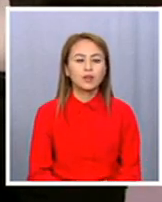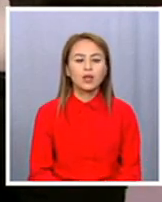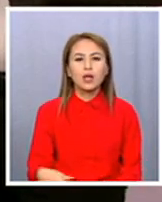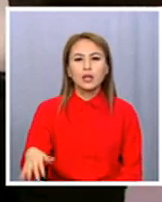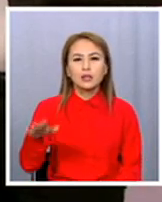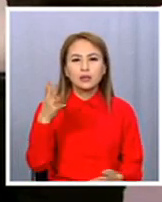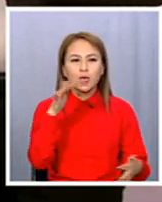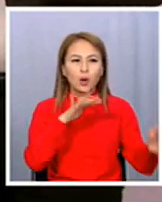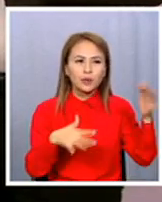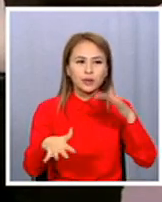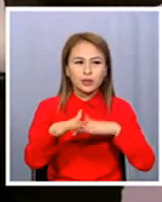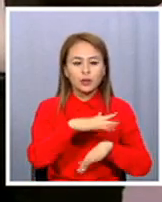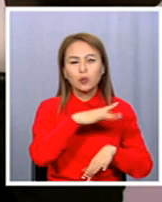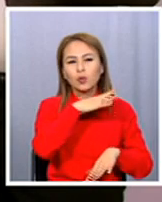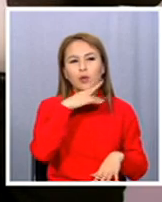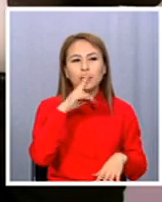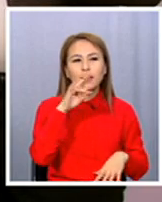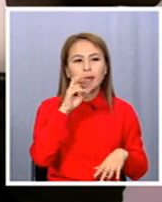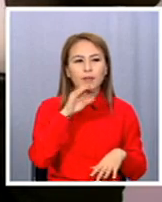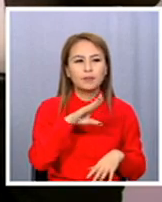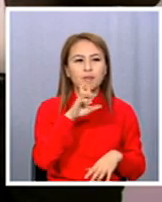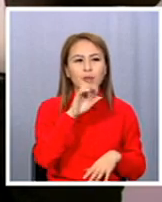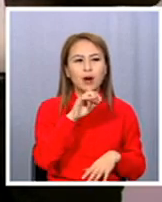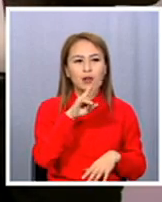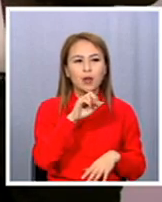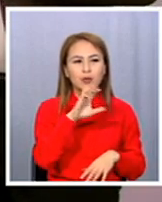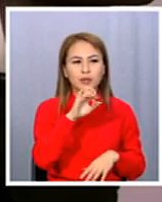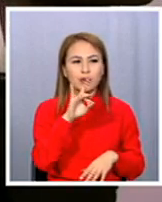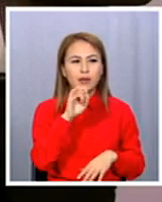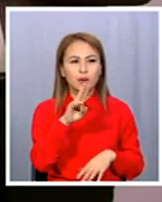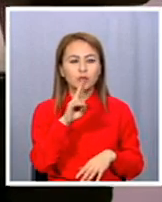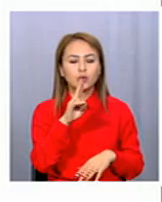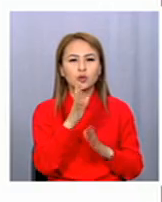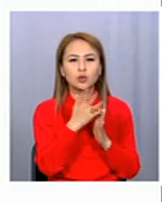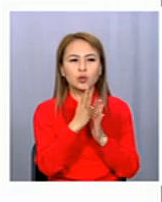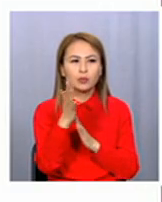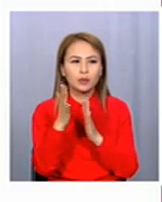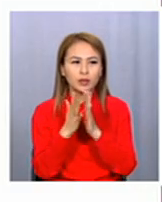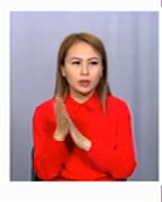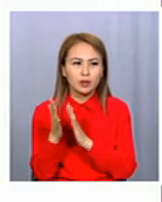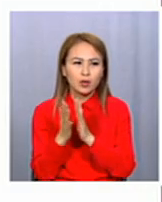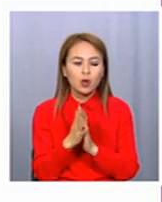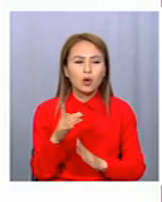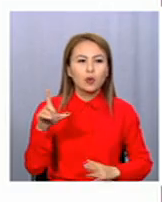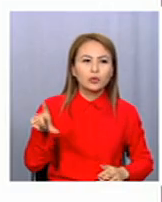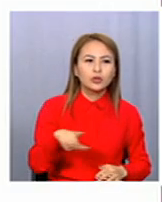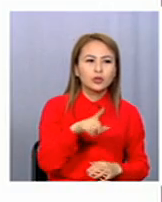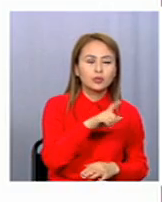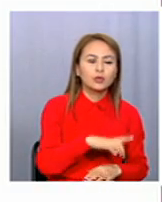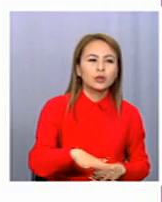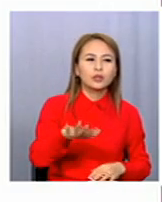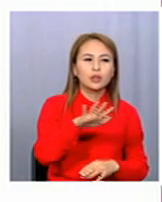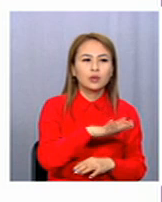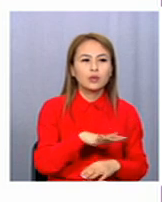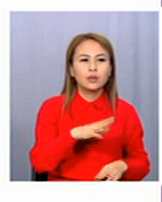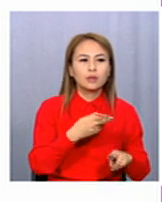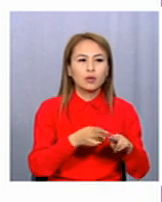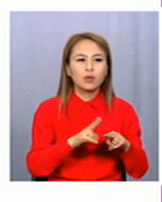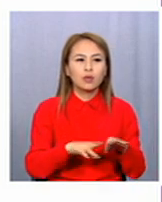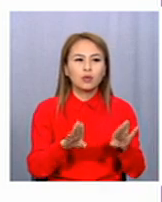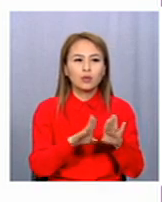етегі көк кілем, балауса раң шөп кілем. Өзен бойын жағалай, өскен